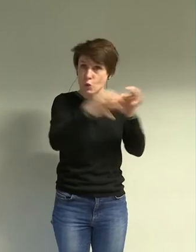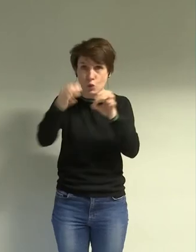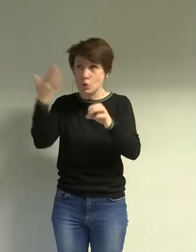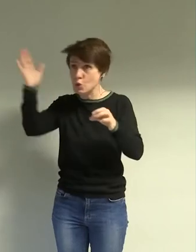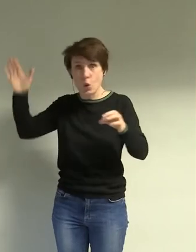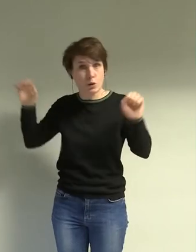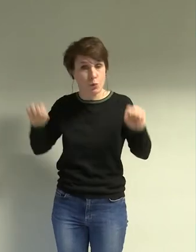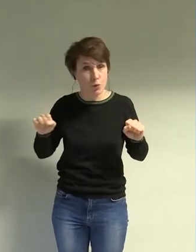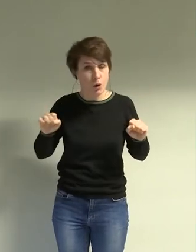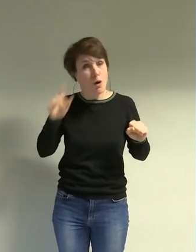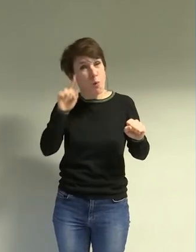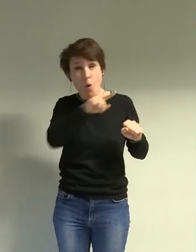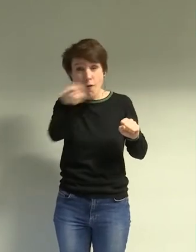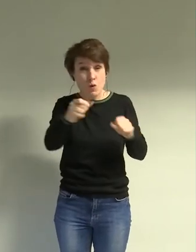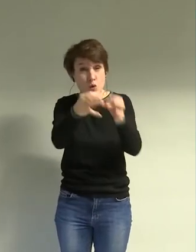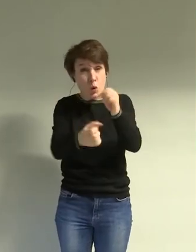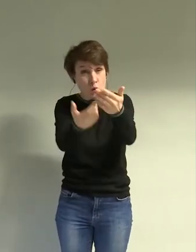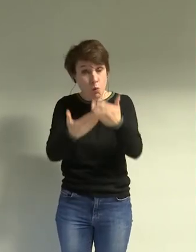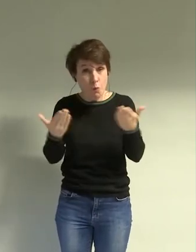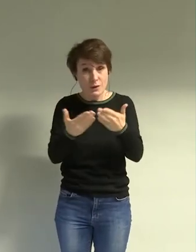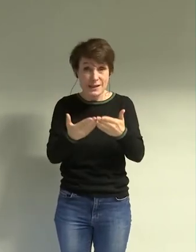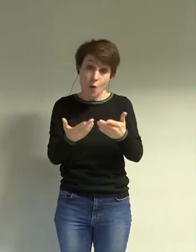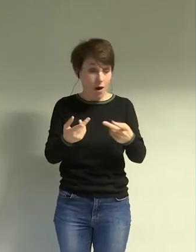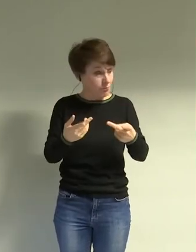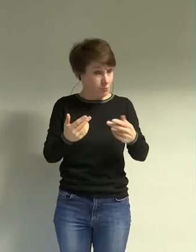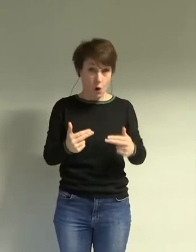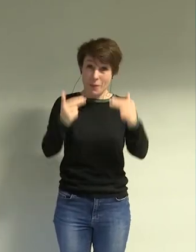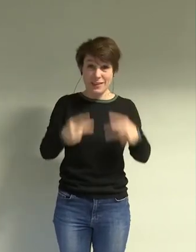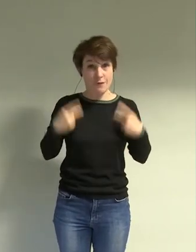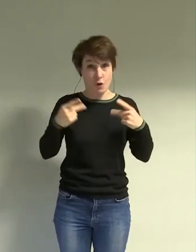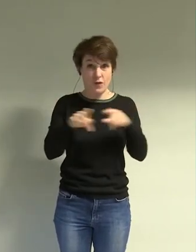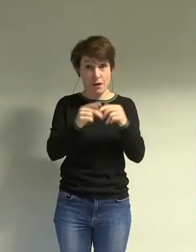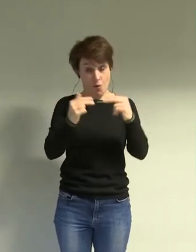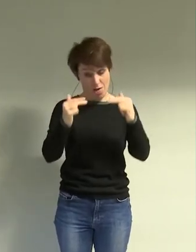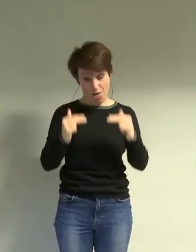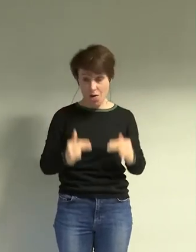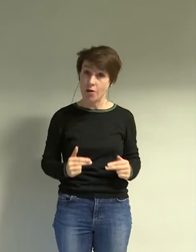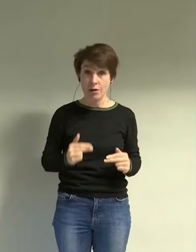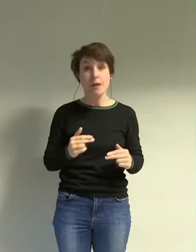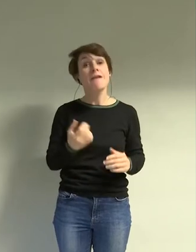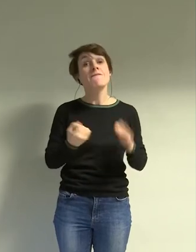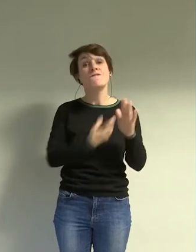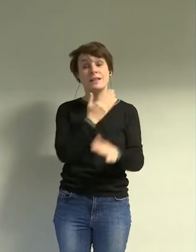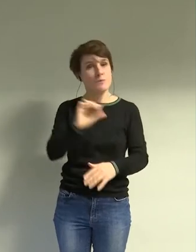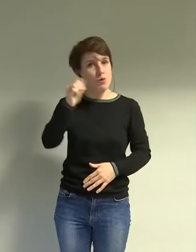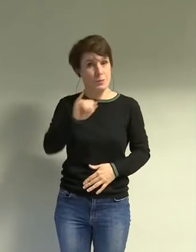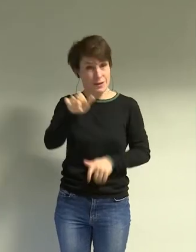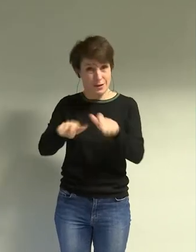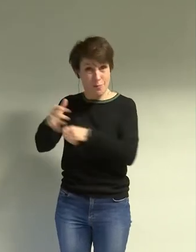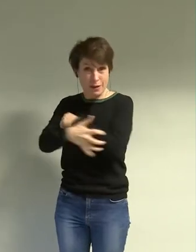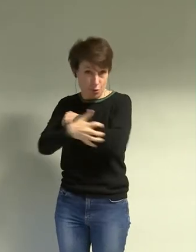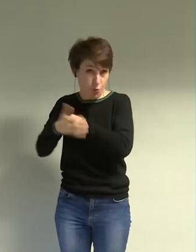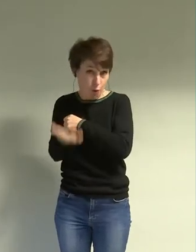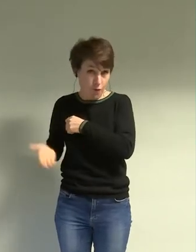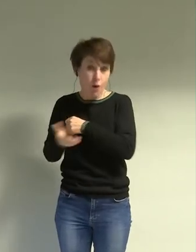un recul généralisé des niveaux de vie dont seraient victimes les plus modestes et tous les peuples qui aspirent à un niveau de développement